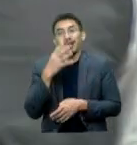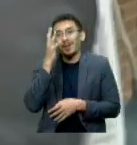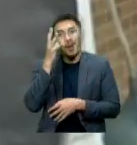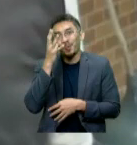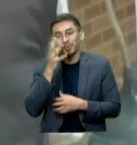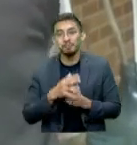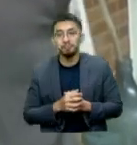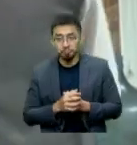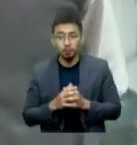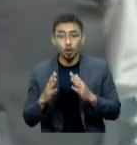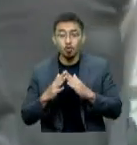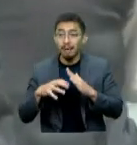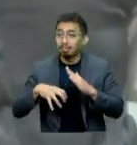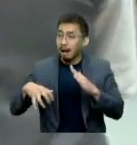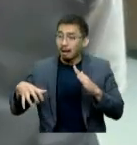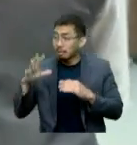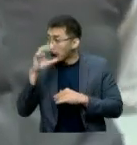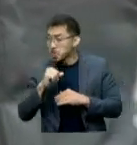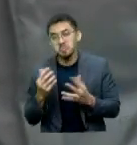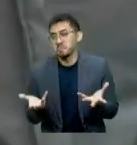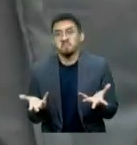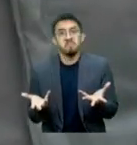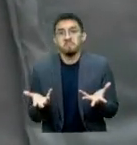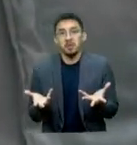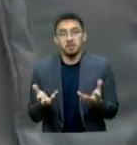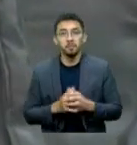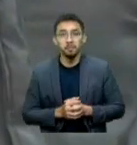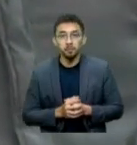lingkungan. Nggak tahu, saya nggak tahu. Saya cukup tahu cuma di situ aja Pak.